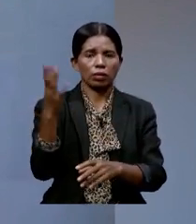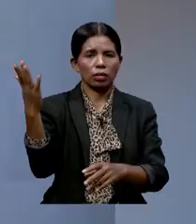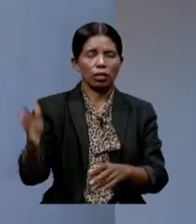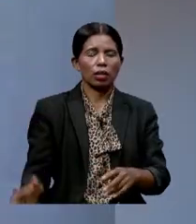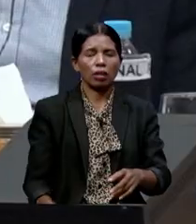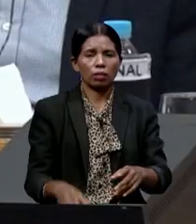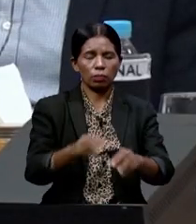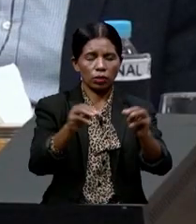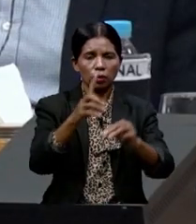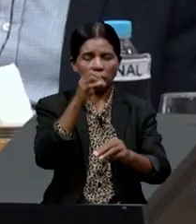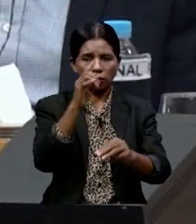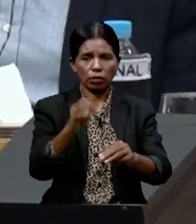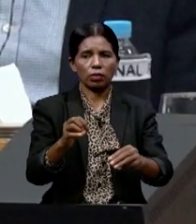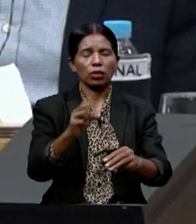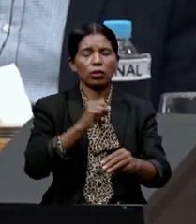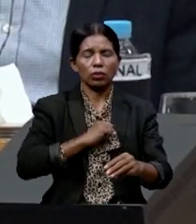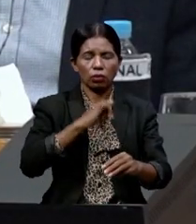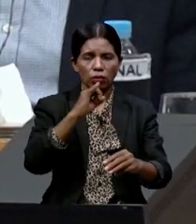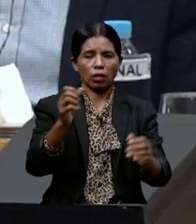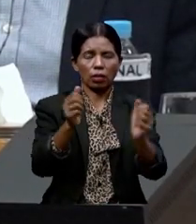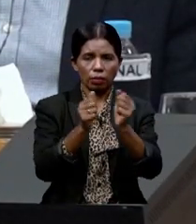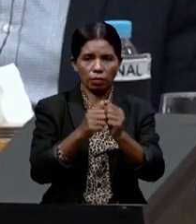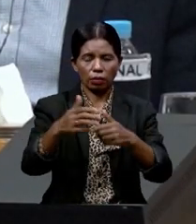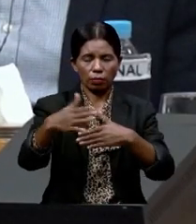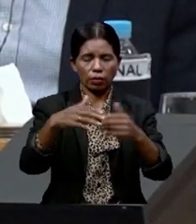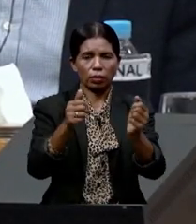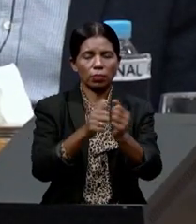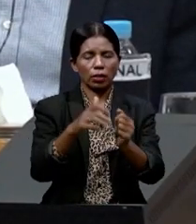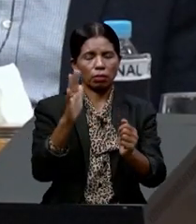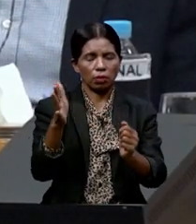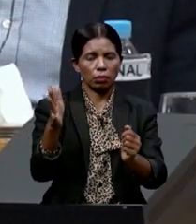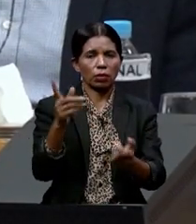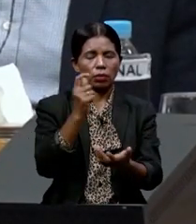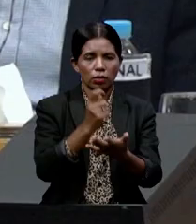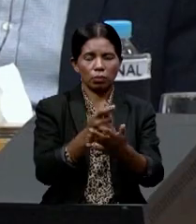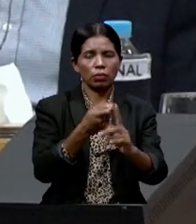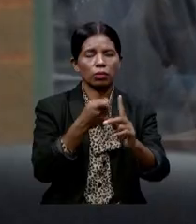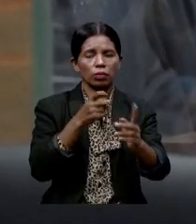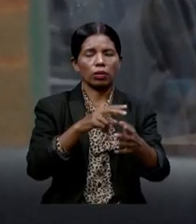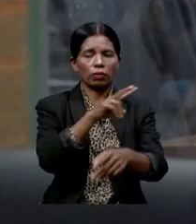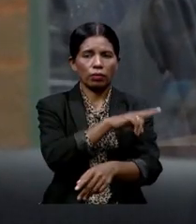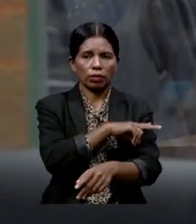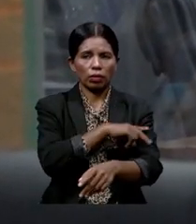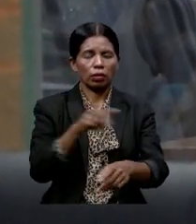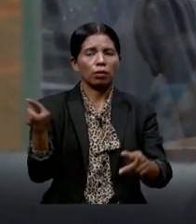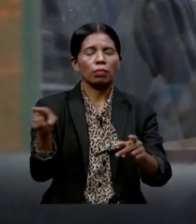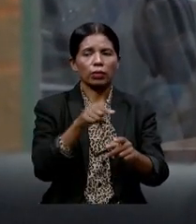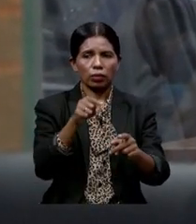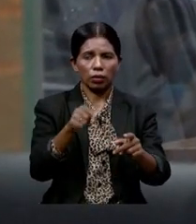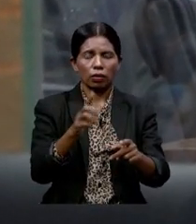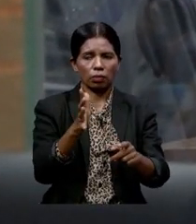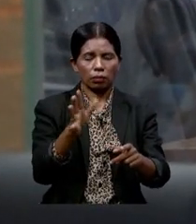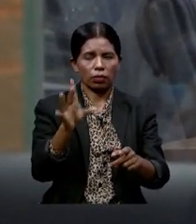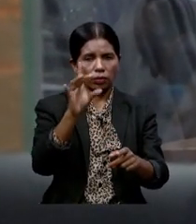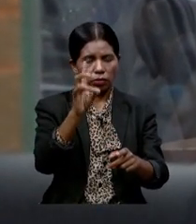Dili, Bobanaru, Kovalima no Raiwa, Besik Rihun Limanulu, usi numero ne, vasina ona pursento Limanulu resingitu, no